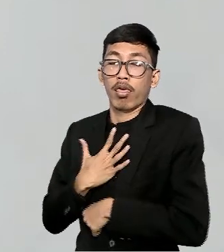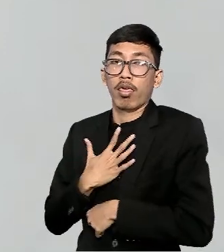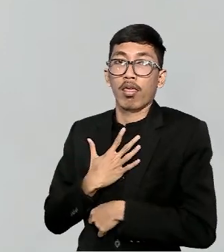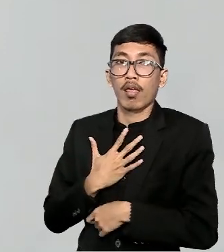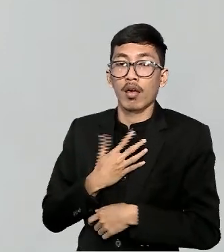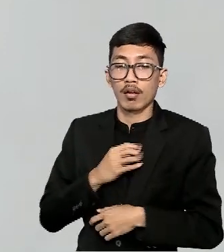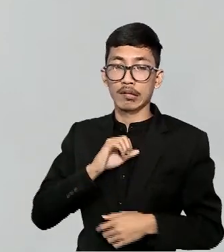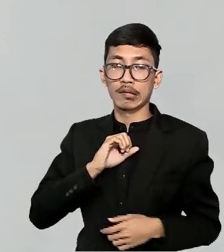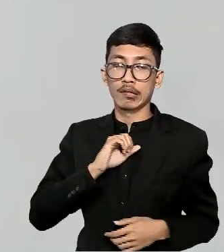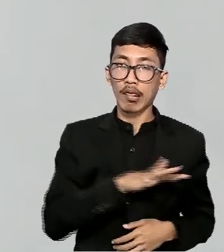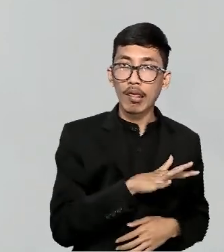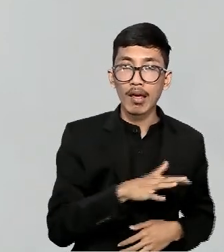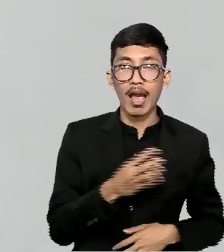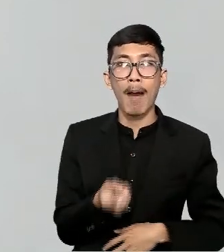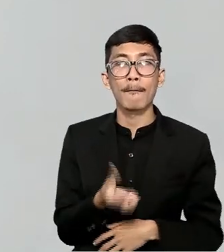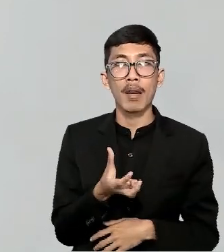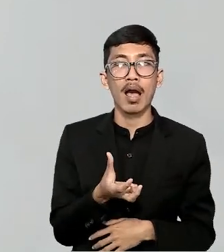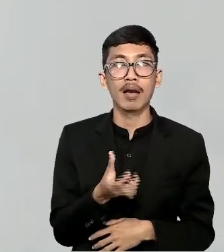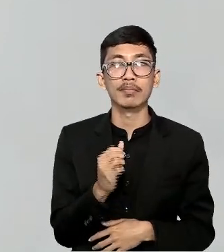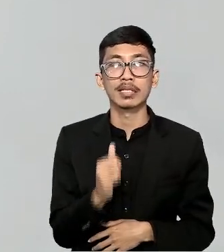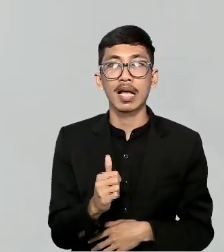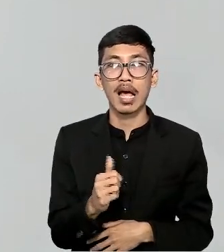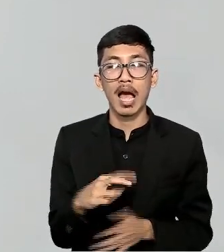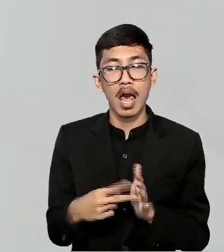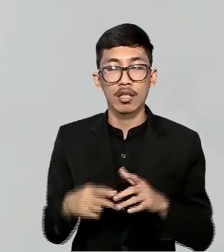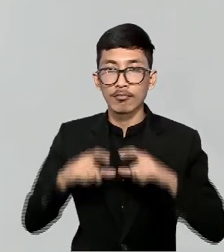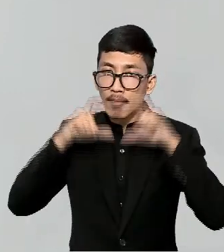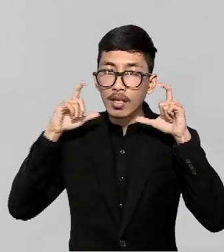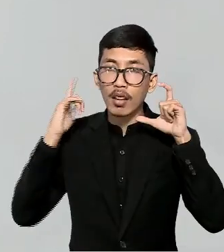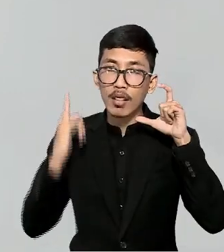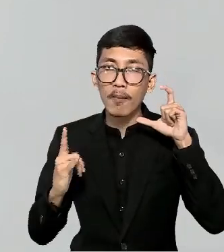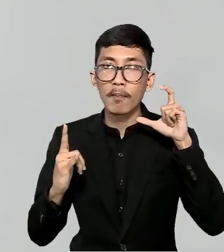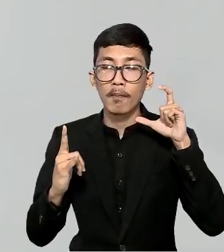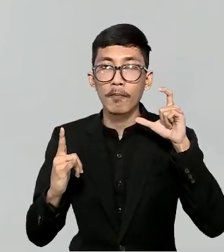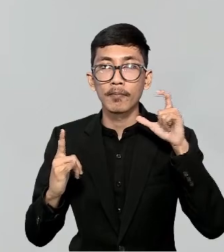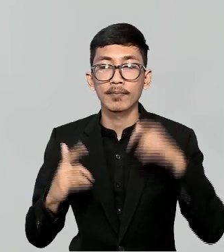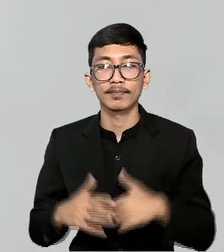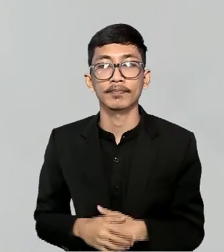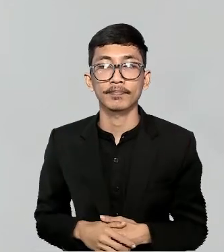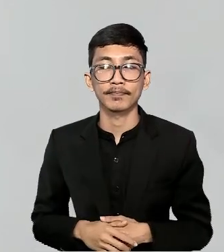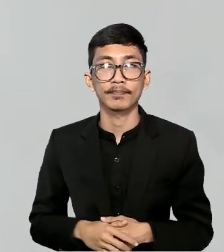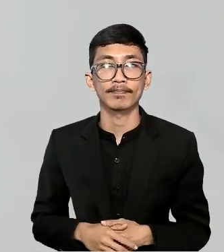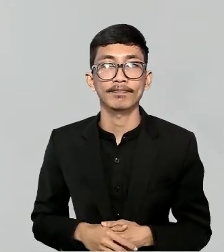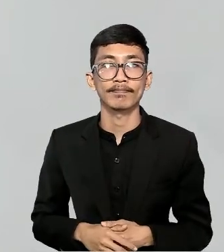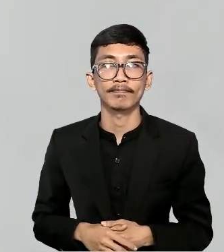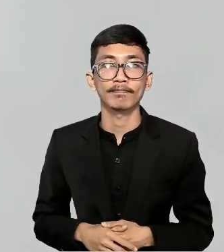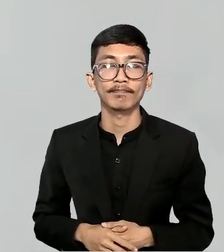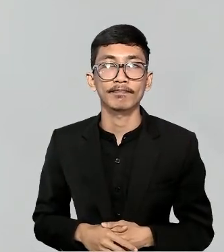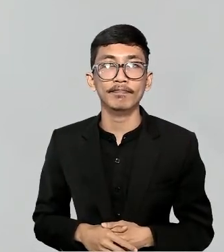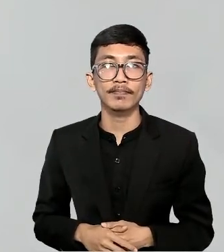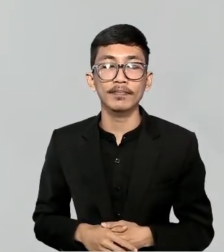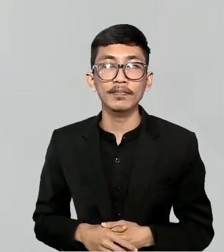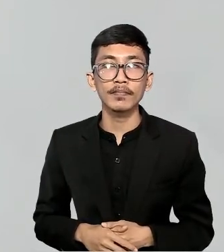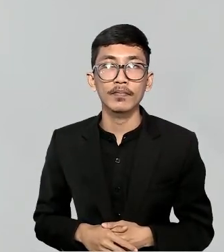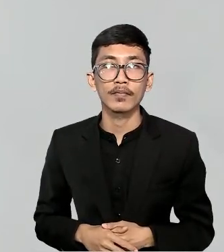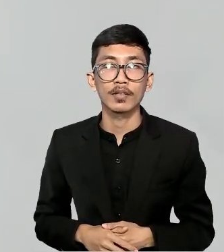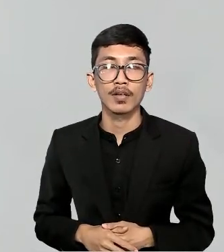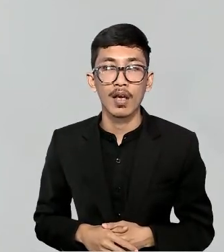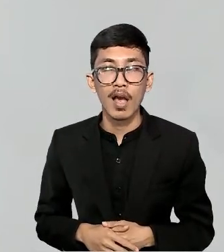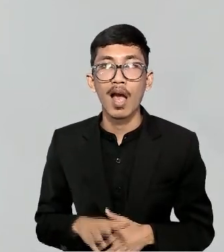terinfeksi maka virusnya tidak akan lama-lama berada di dalam atau Bu saya akan cepat terhambat sehingga kemungkinan saya menularkan ke orang